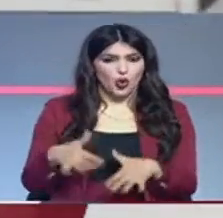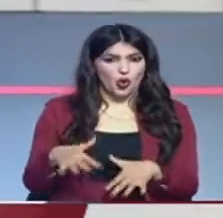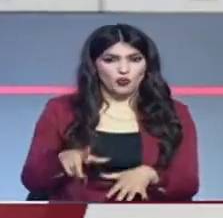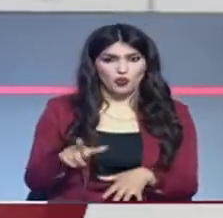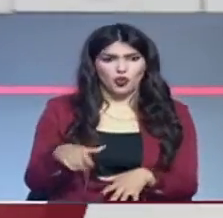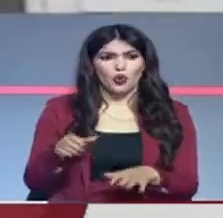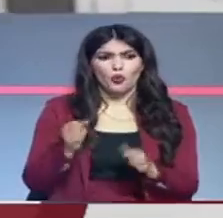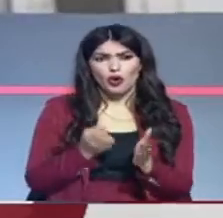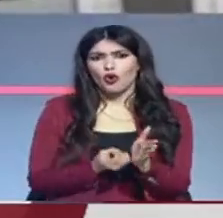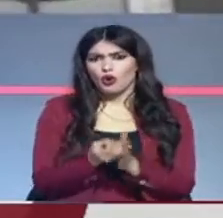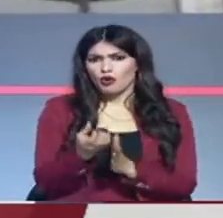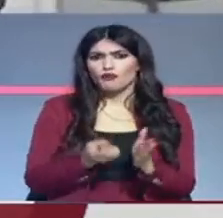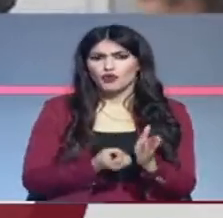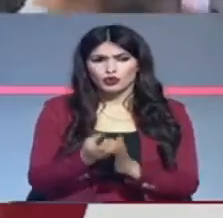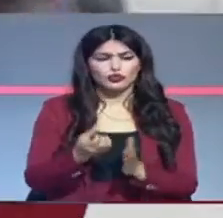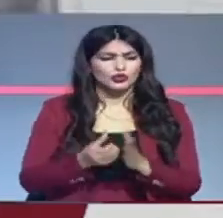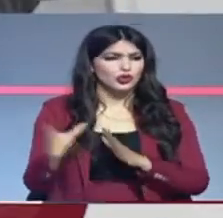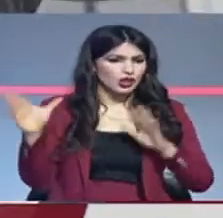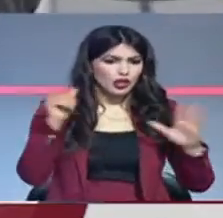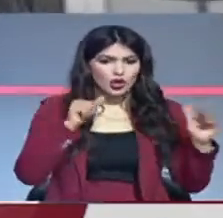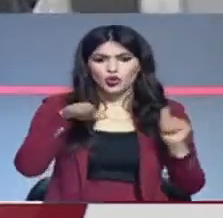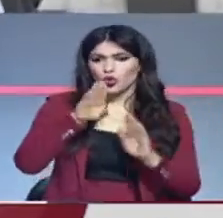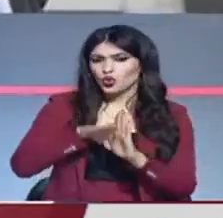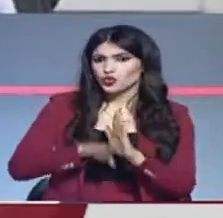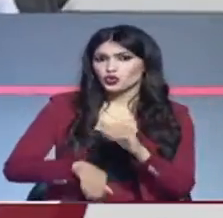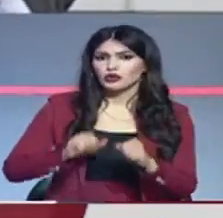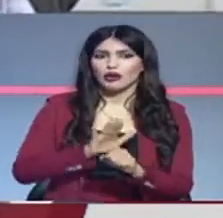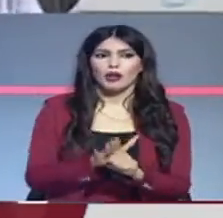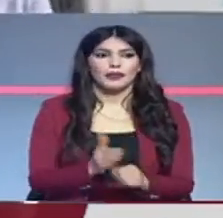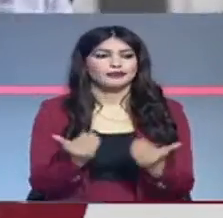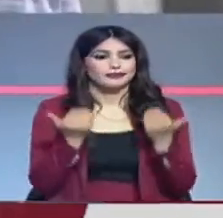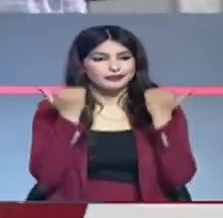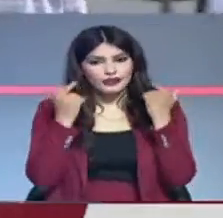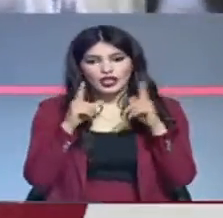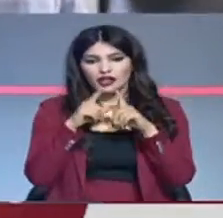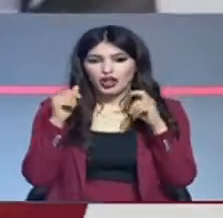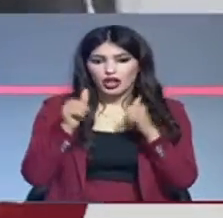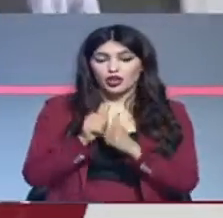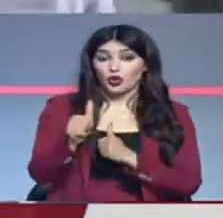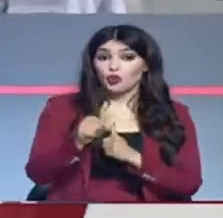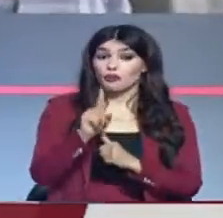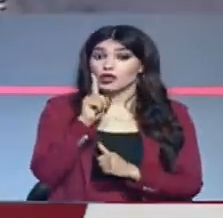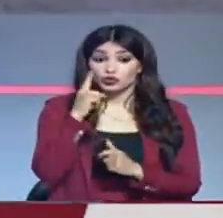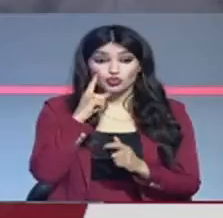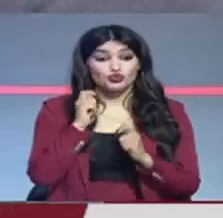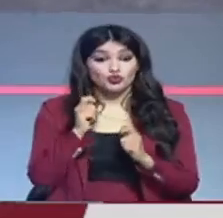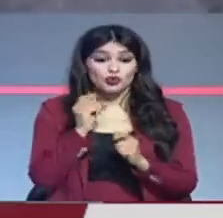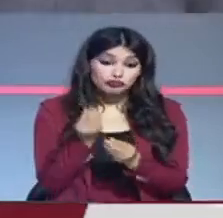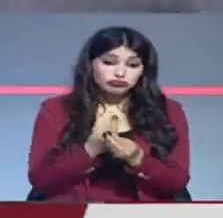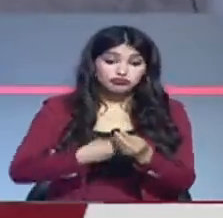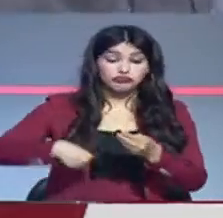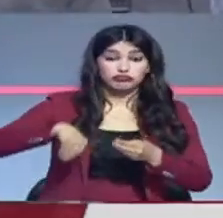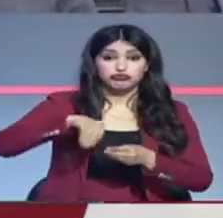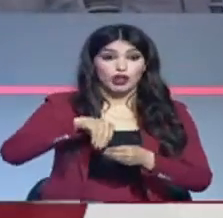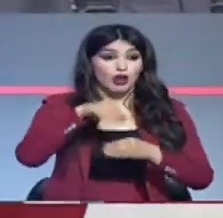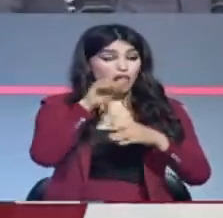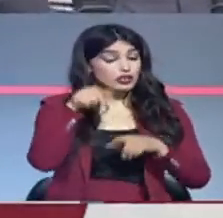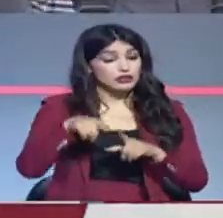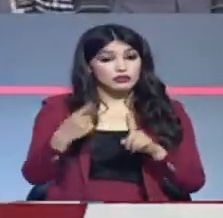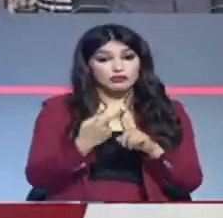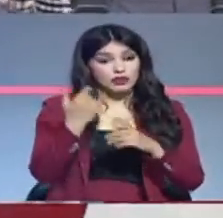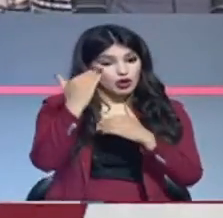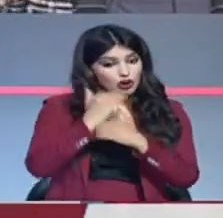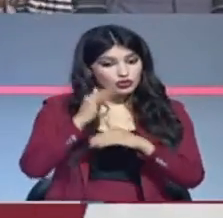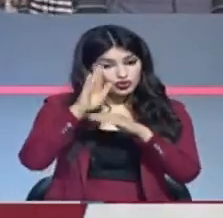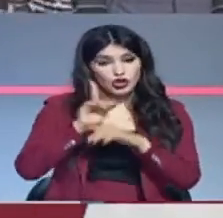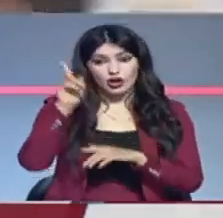الاخبار تصب عبر السلم وهي رايه الثوره المسلحه ولا يقدر